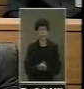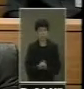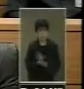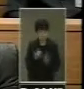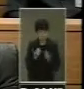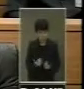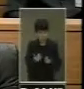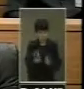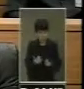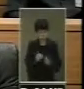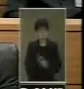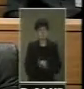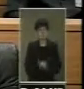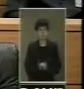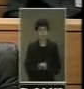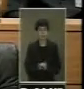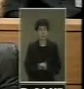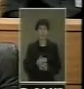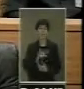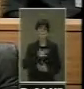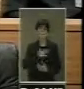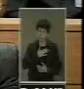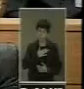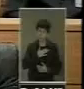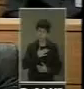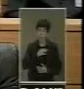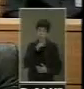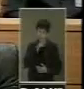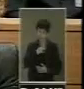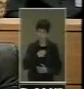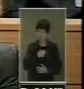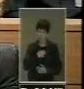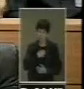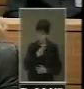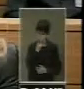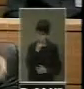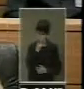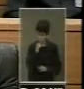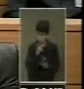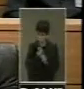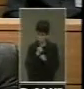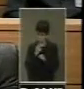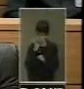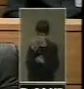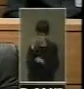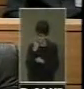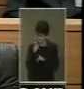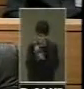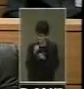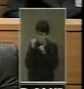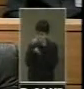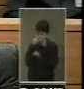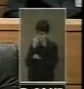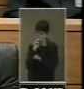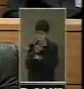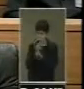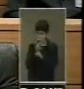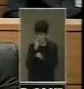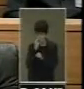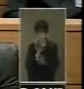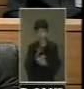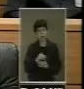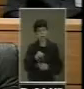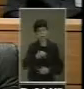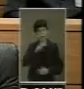และวันนี้ผมเรียนท่านนะครับผมติดตามการเคลื่อนไหวของเขาตลอดเวลาเพราะ